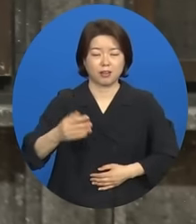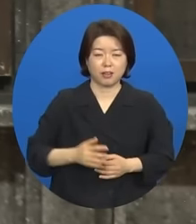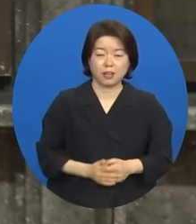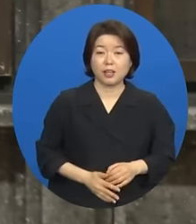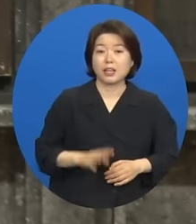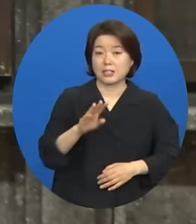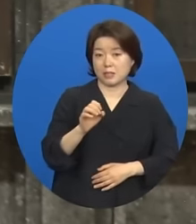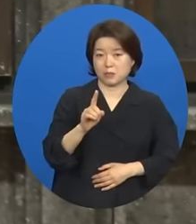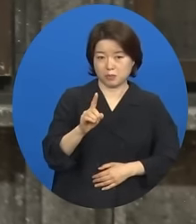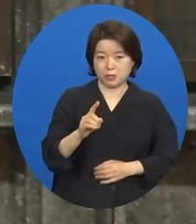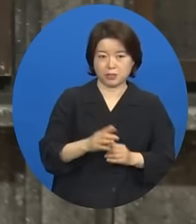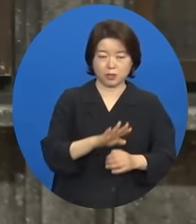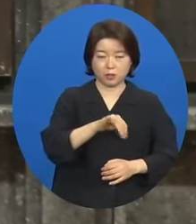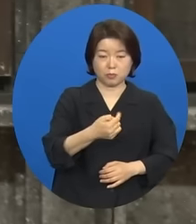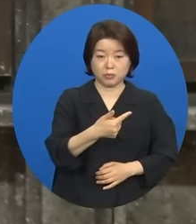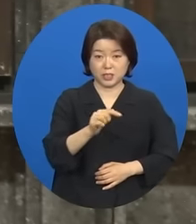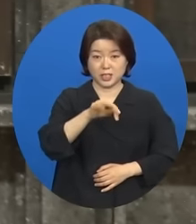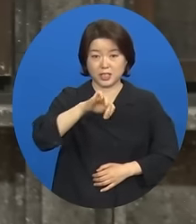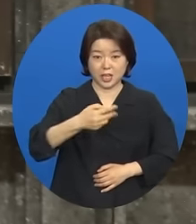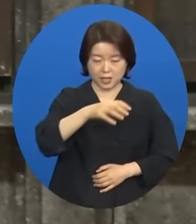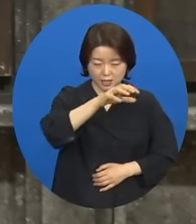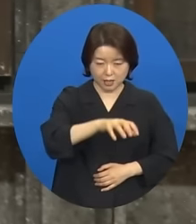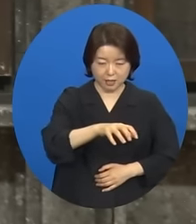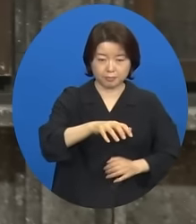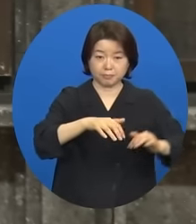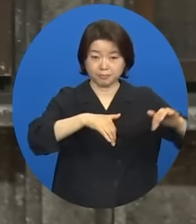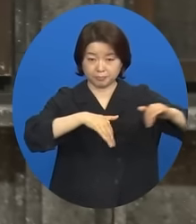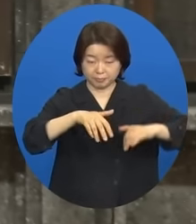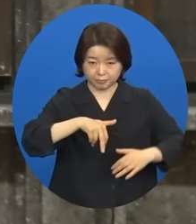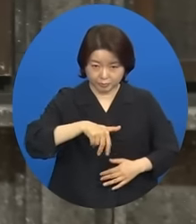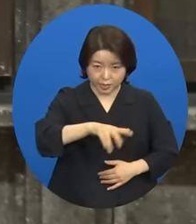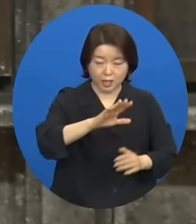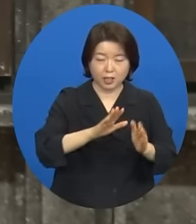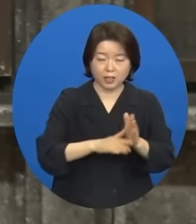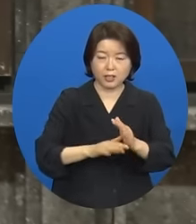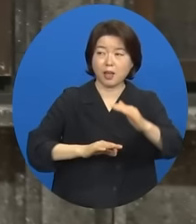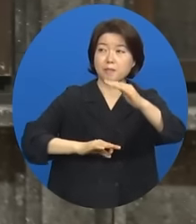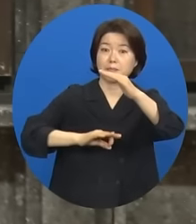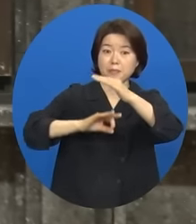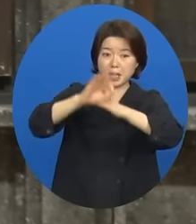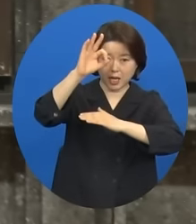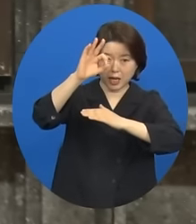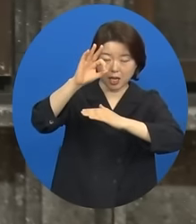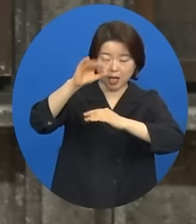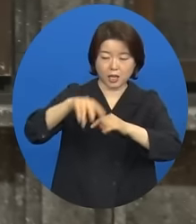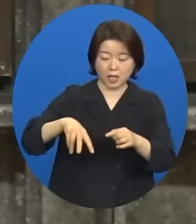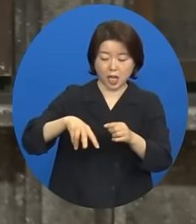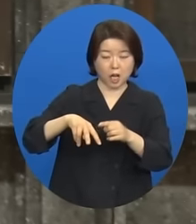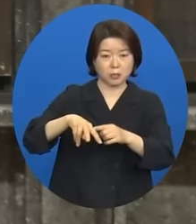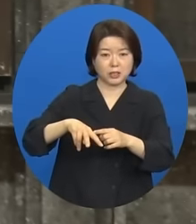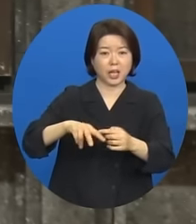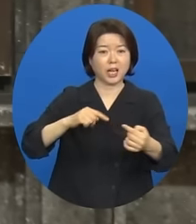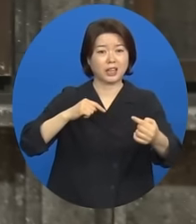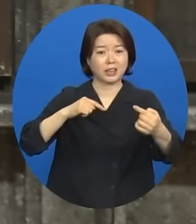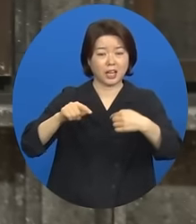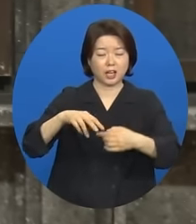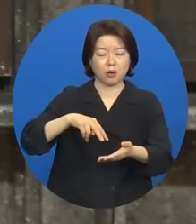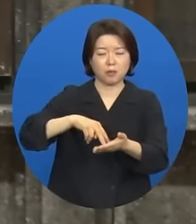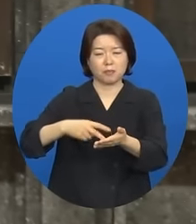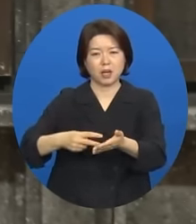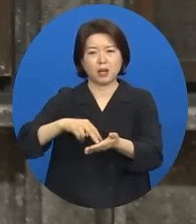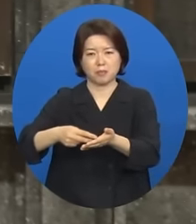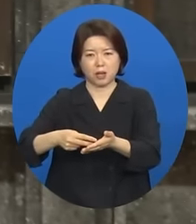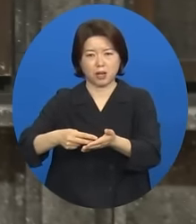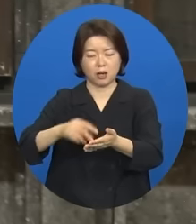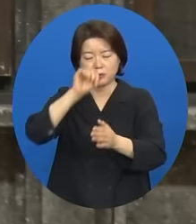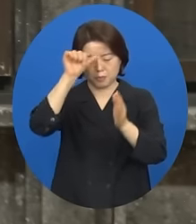31절에 그가 분예를 지날 때에 해가 돋았고 그의 허벅다리로 말미암아 절었더라. 그는 평생 저는